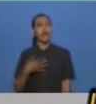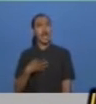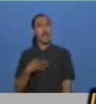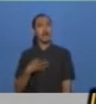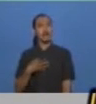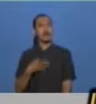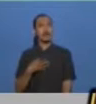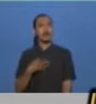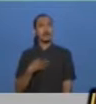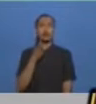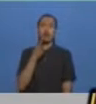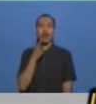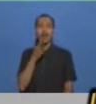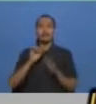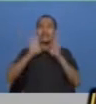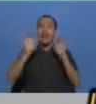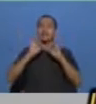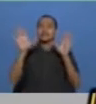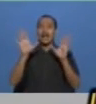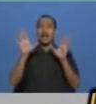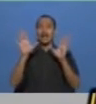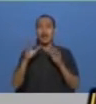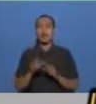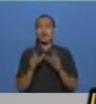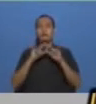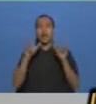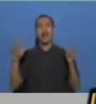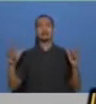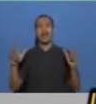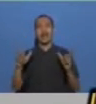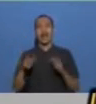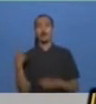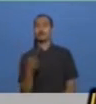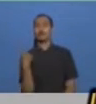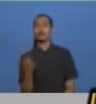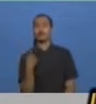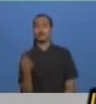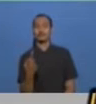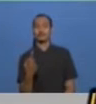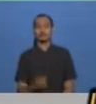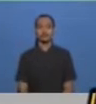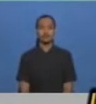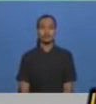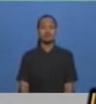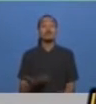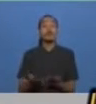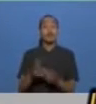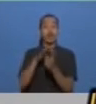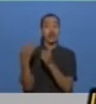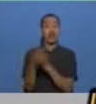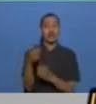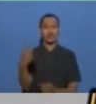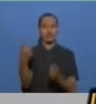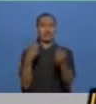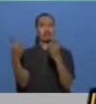dengan bahasa awam gitu, Mbak Fira dan Bu Suryanti Ningsih, karena mungkin mereka bertanya gitu, vaksin ini apa tau